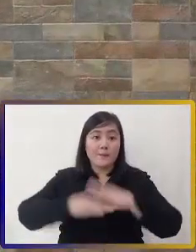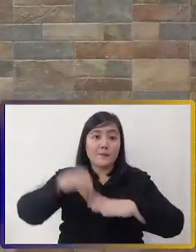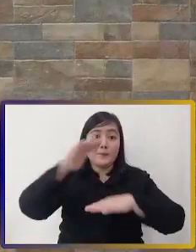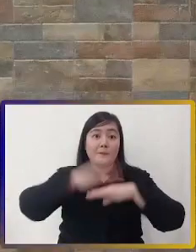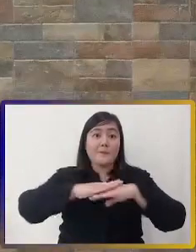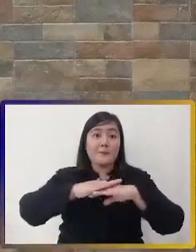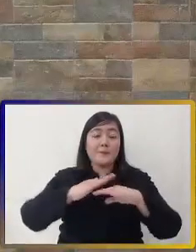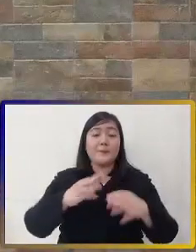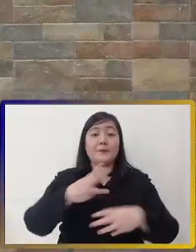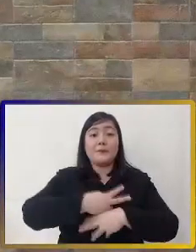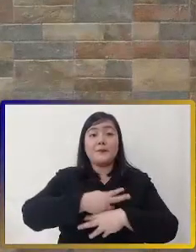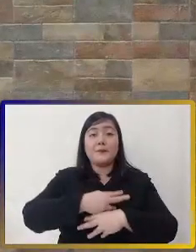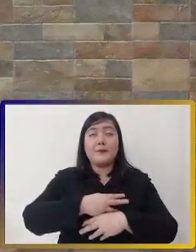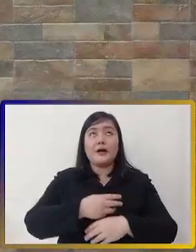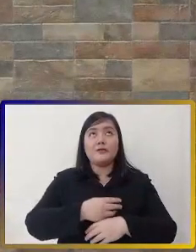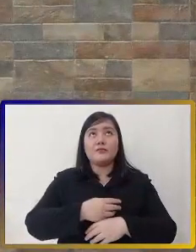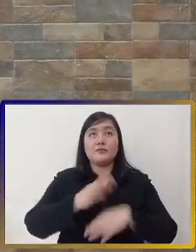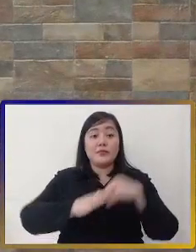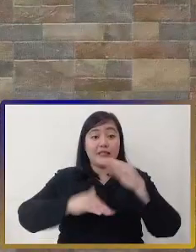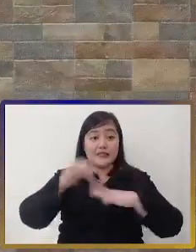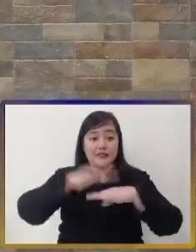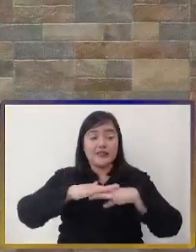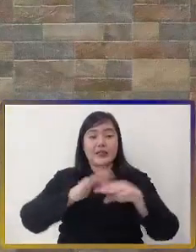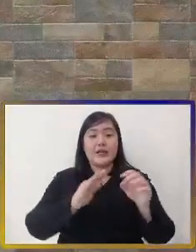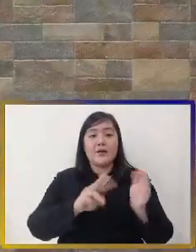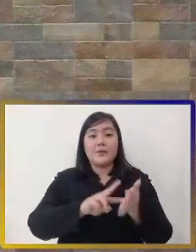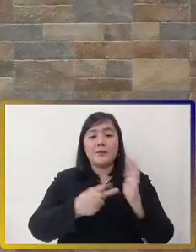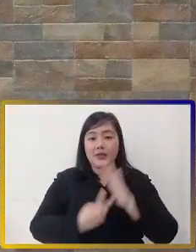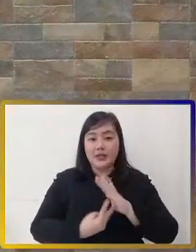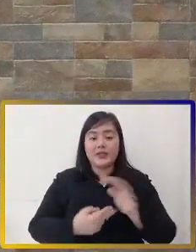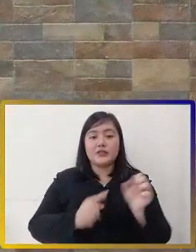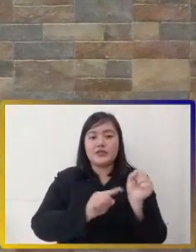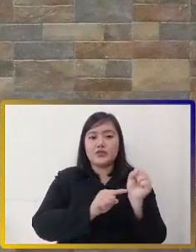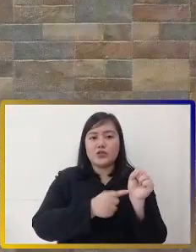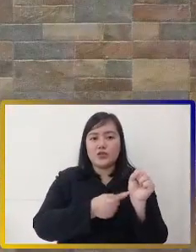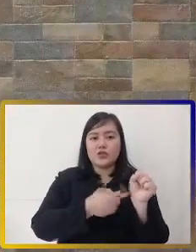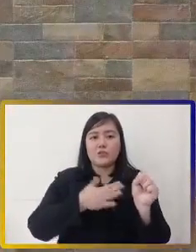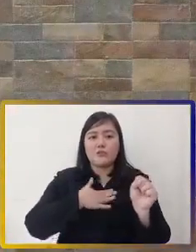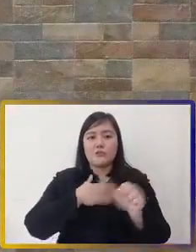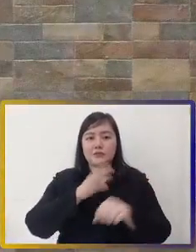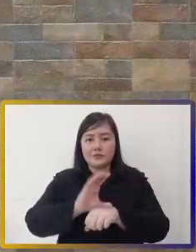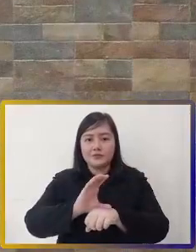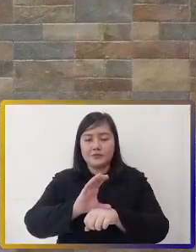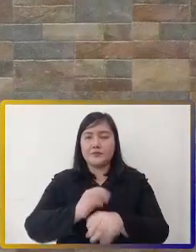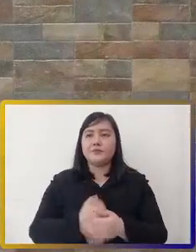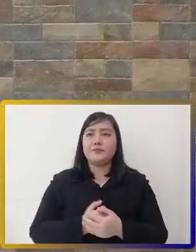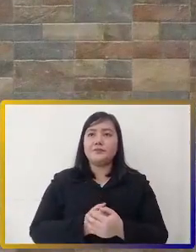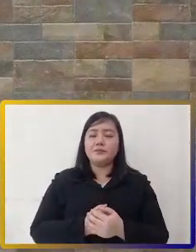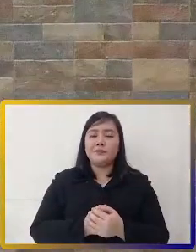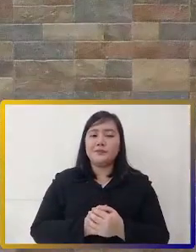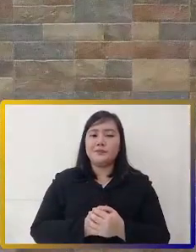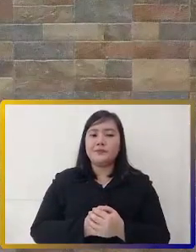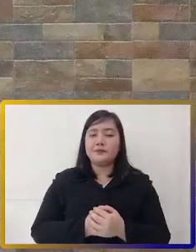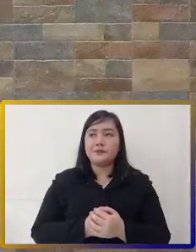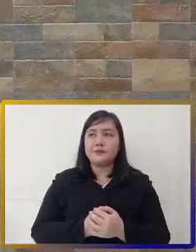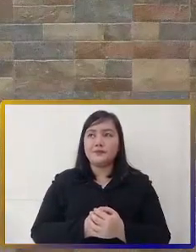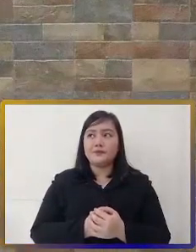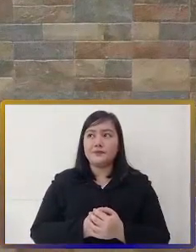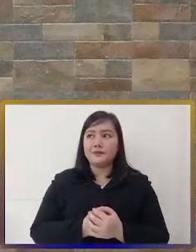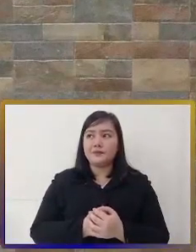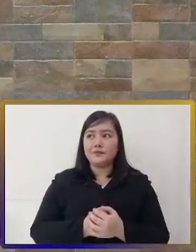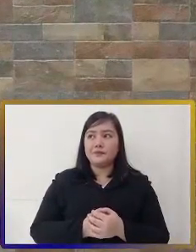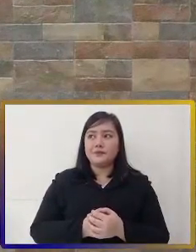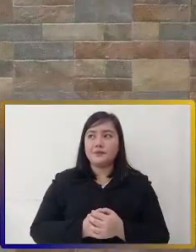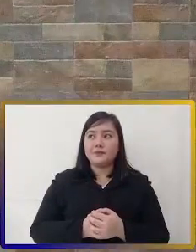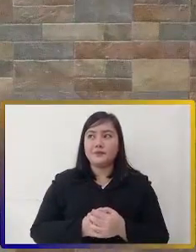ang simbahan ng Panginoon Jesucristo. You see? Anong ibig sabihin? Of course, dyan pa lang sa statement po na yan, mauunawaan